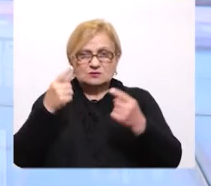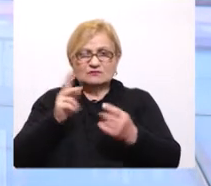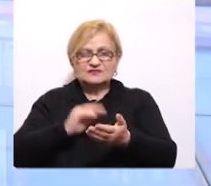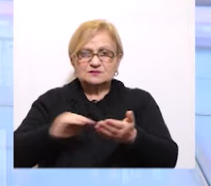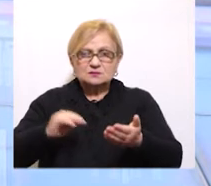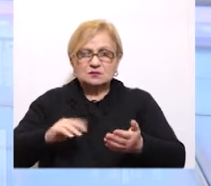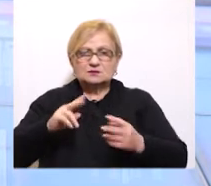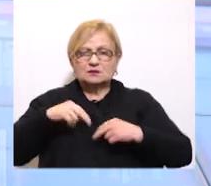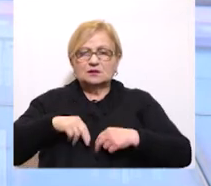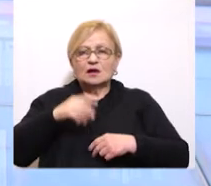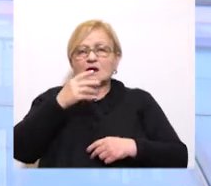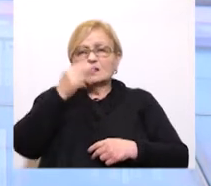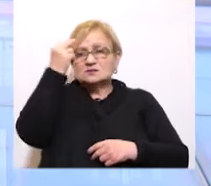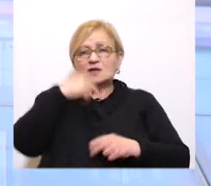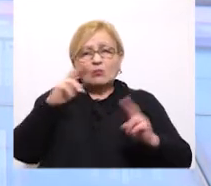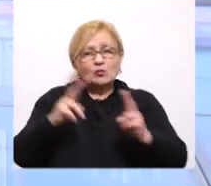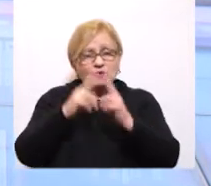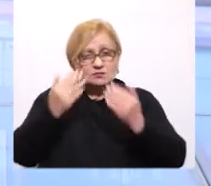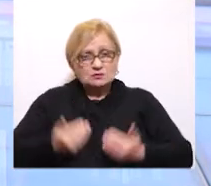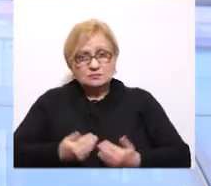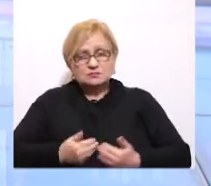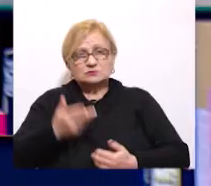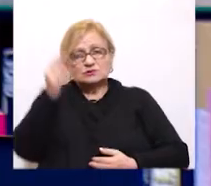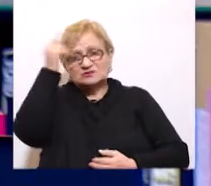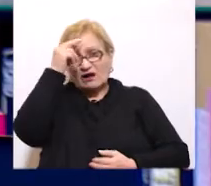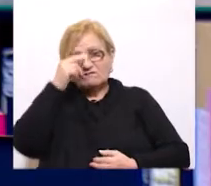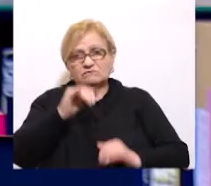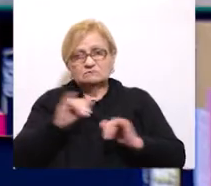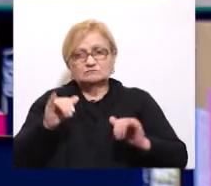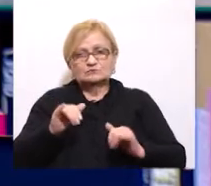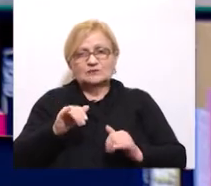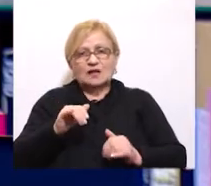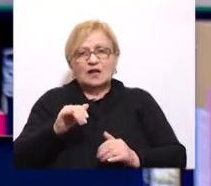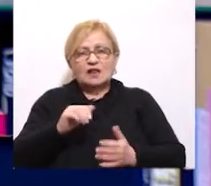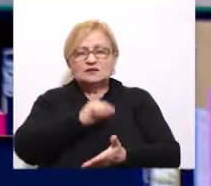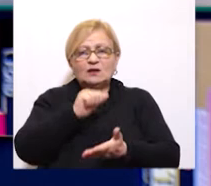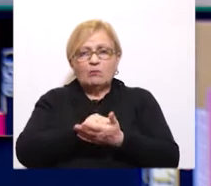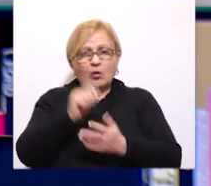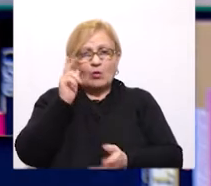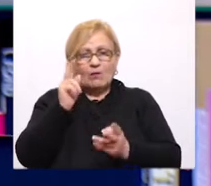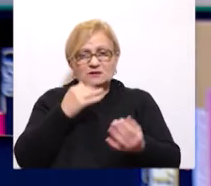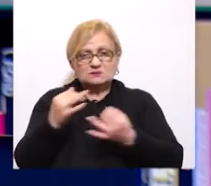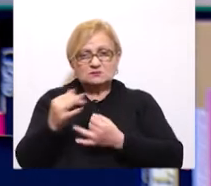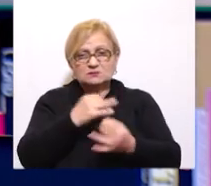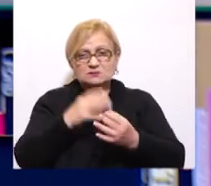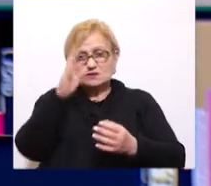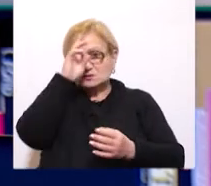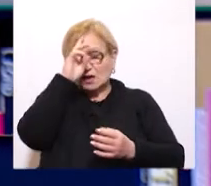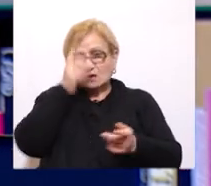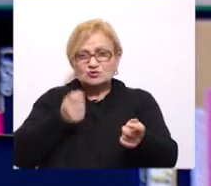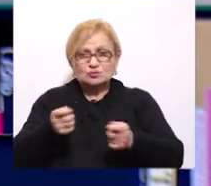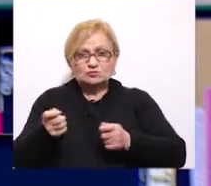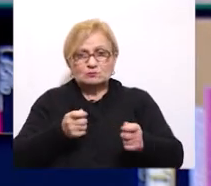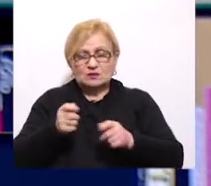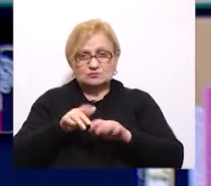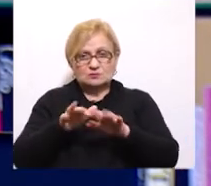აღორძინებასაც, სამონასტრო ცხოვრების, სწავლების, დიპლომატიის, ქვეყნის მართვის